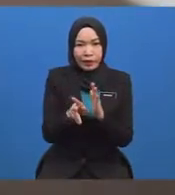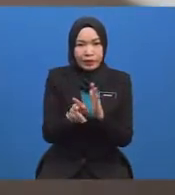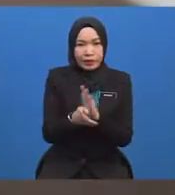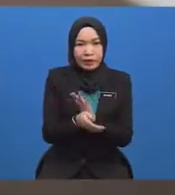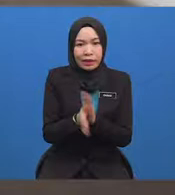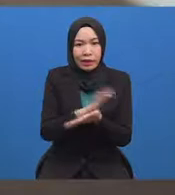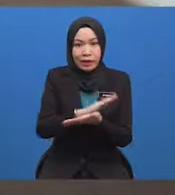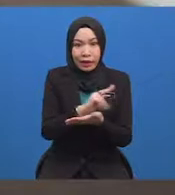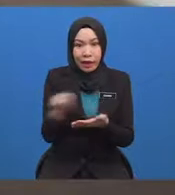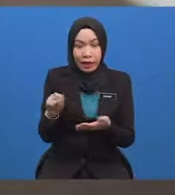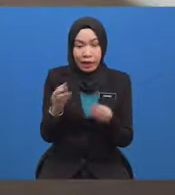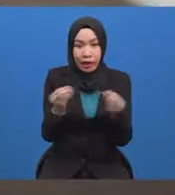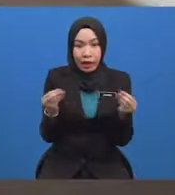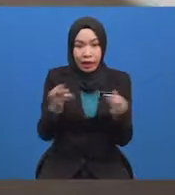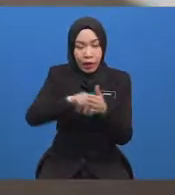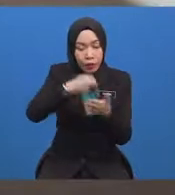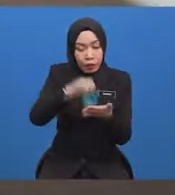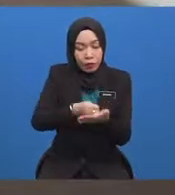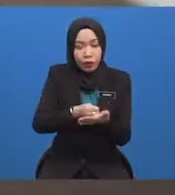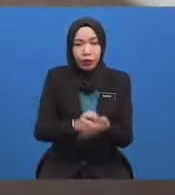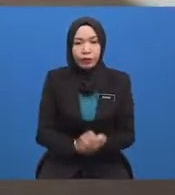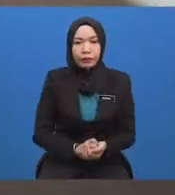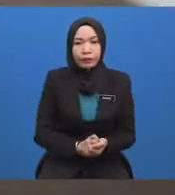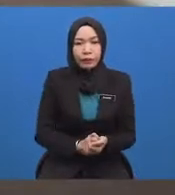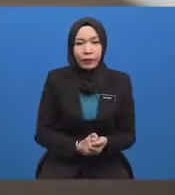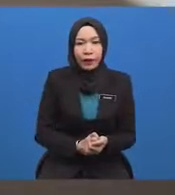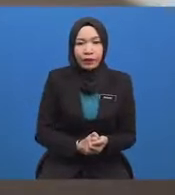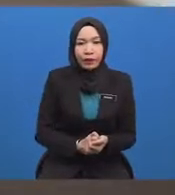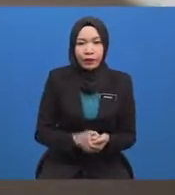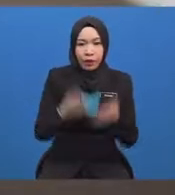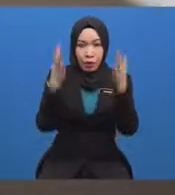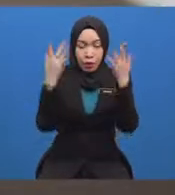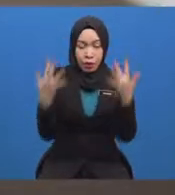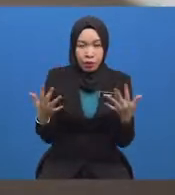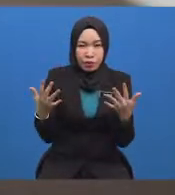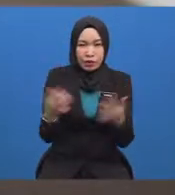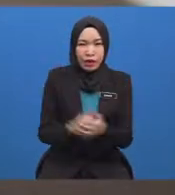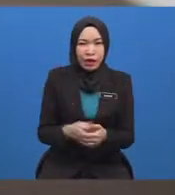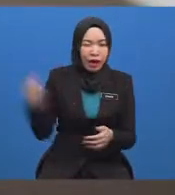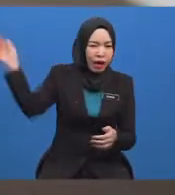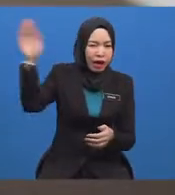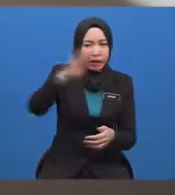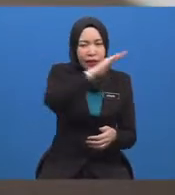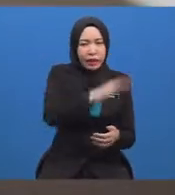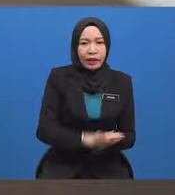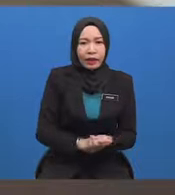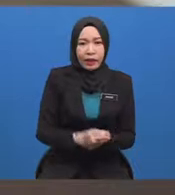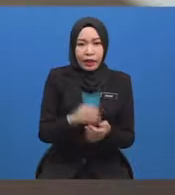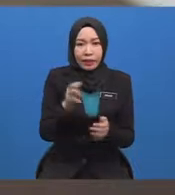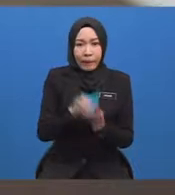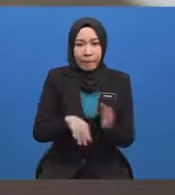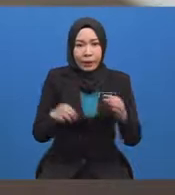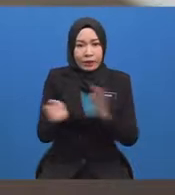seperti webot membawa hujan yang lebat hujan lebat mempercepatkan lagi kejadian